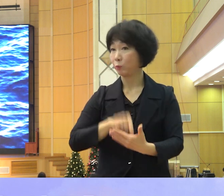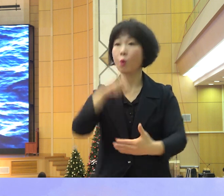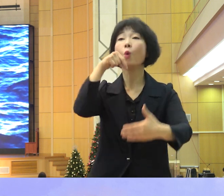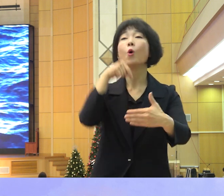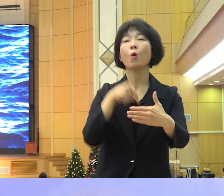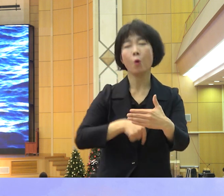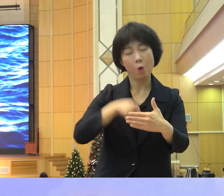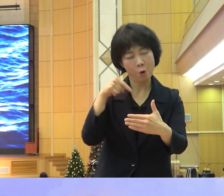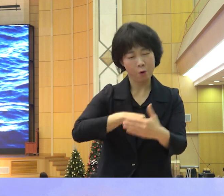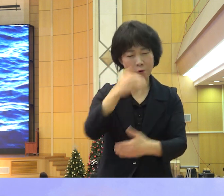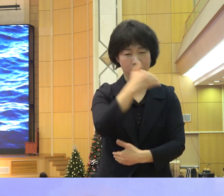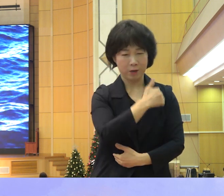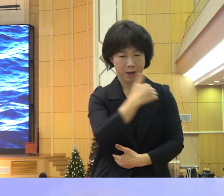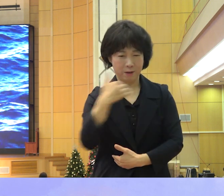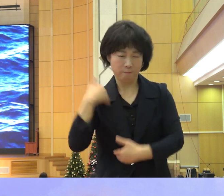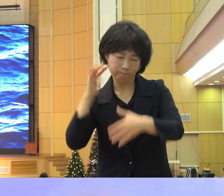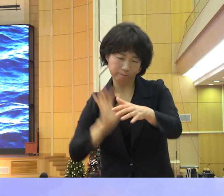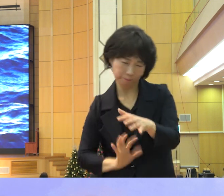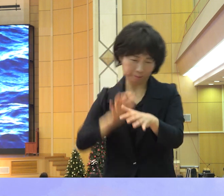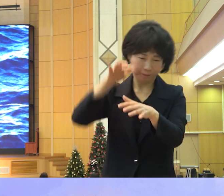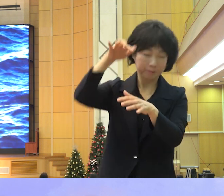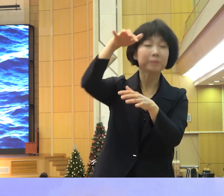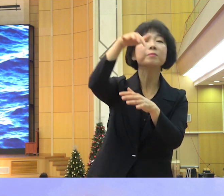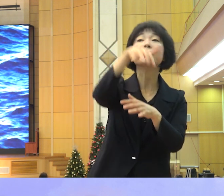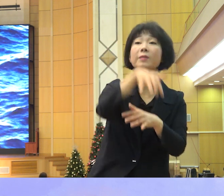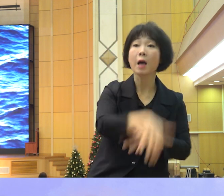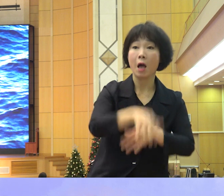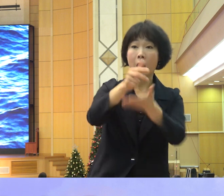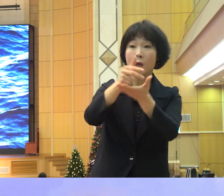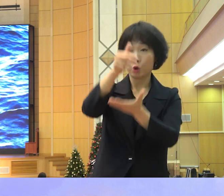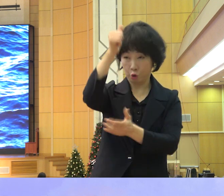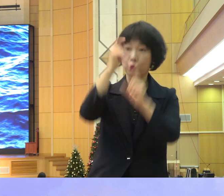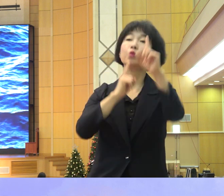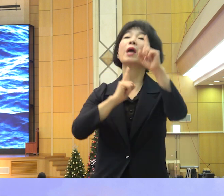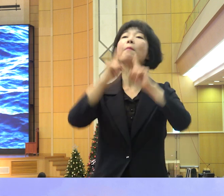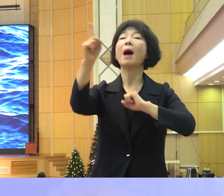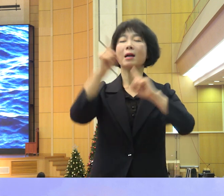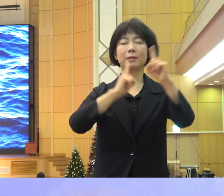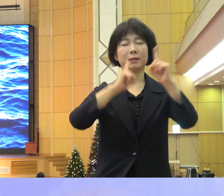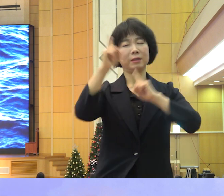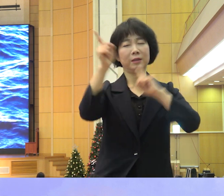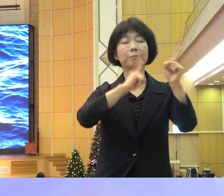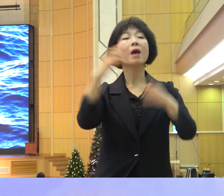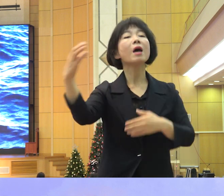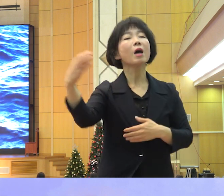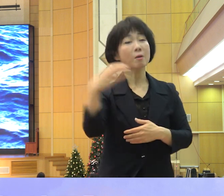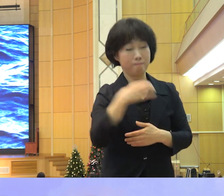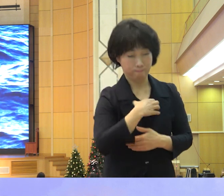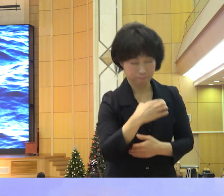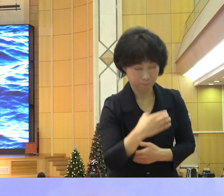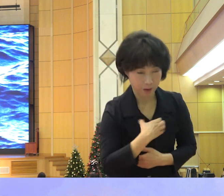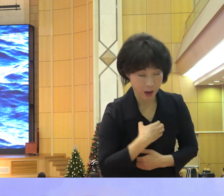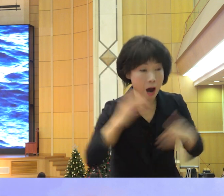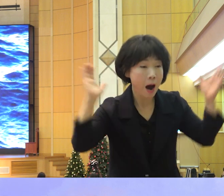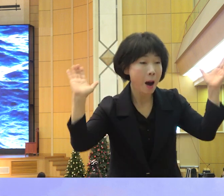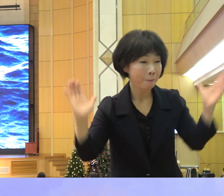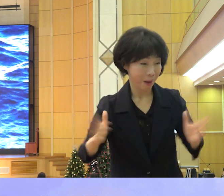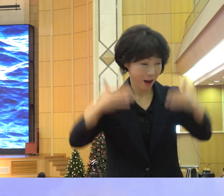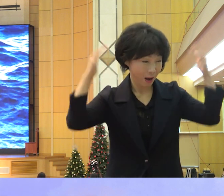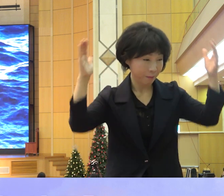내 맘속에 넘치네. 주의 말씀에